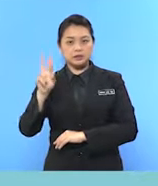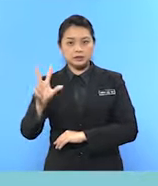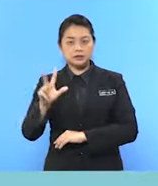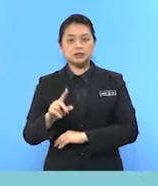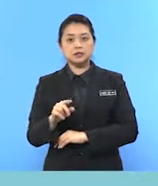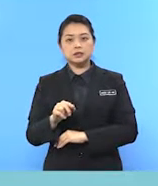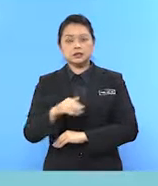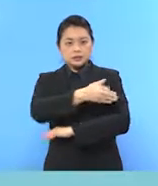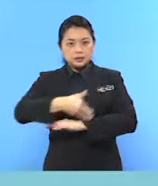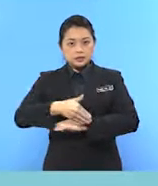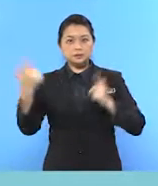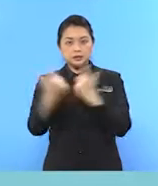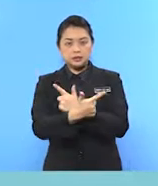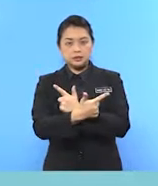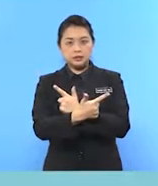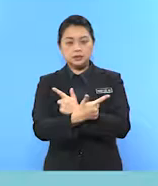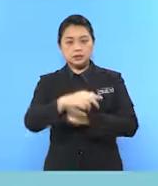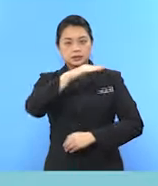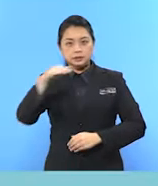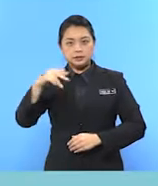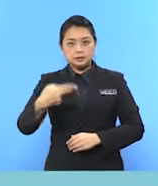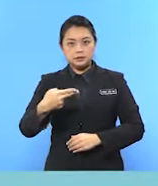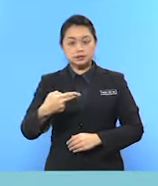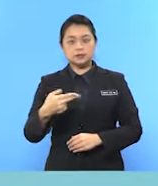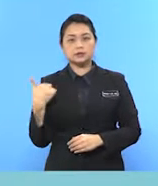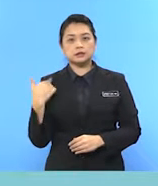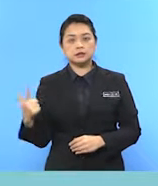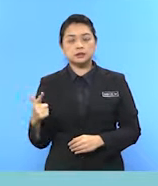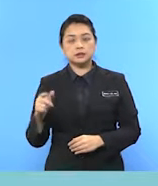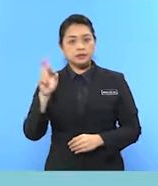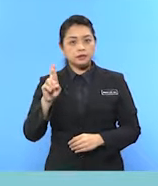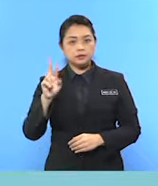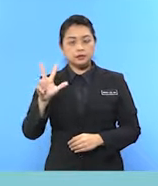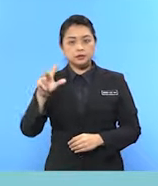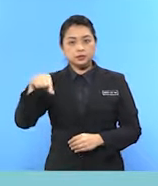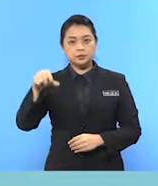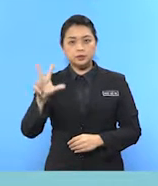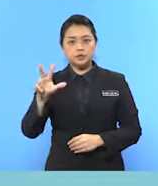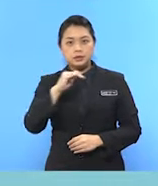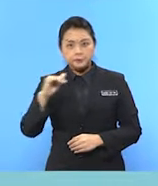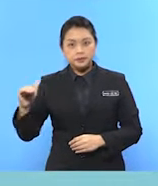9/15. Dan apabila kita permudahkan, kita akan mendapat 3/5.